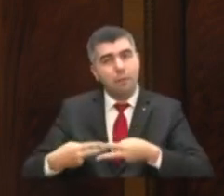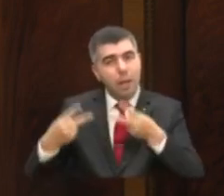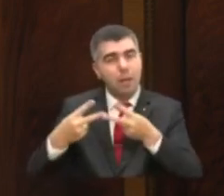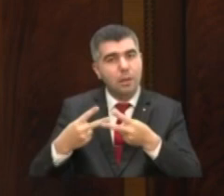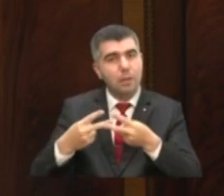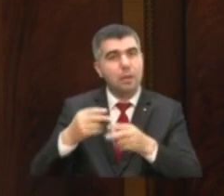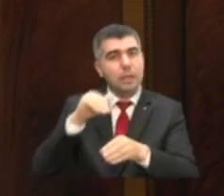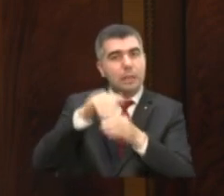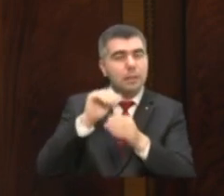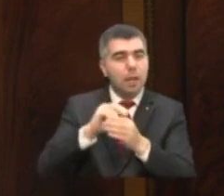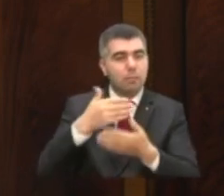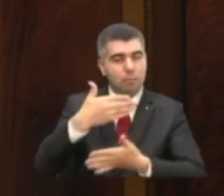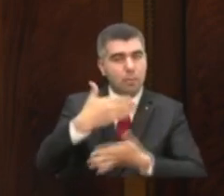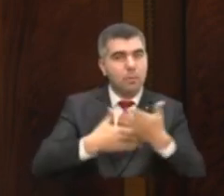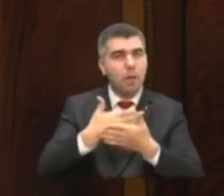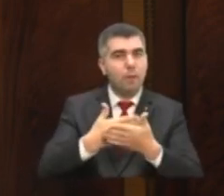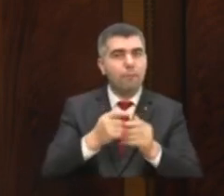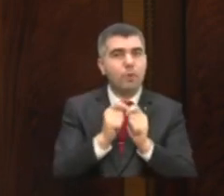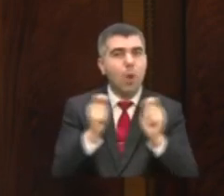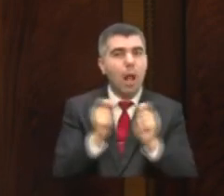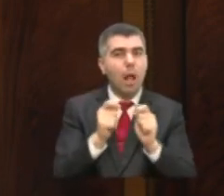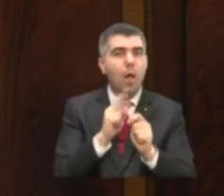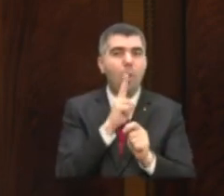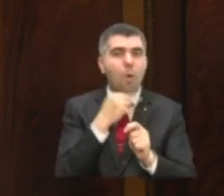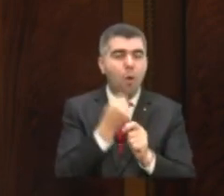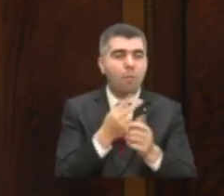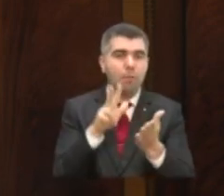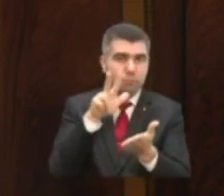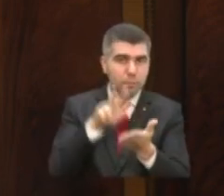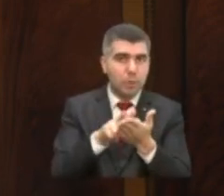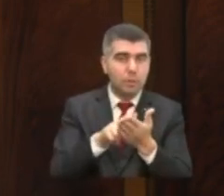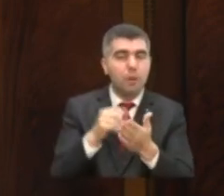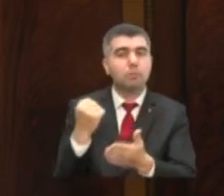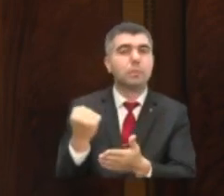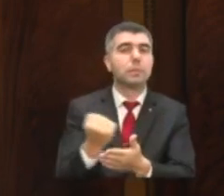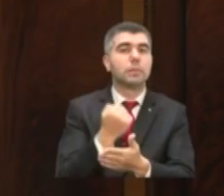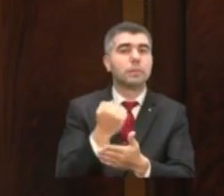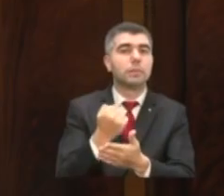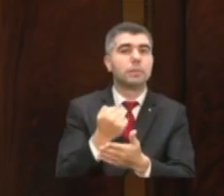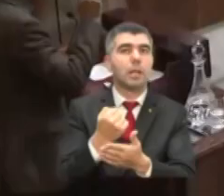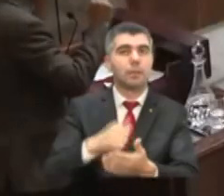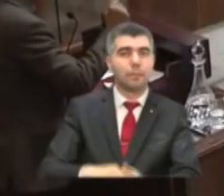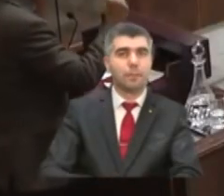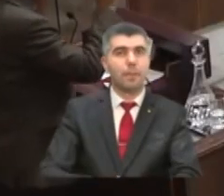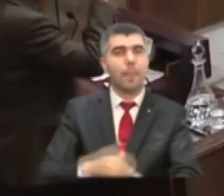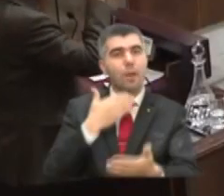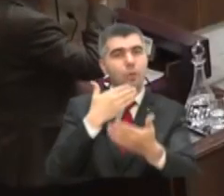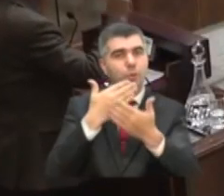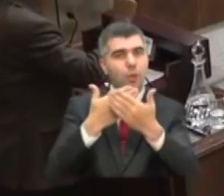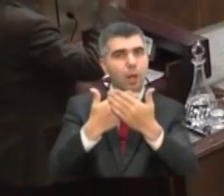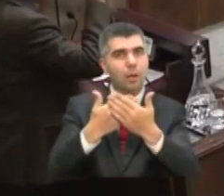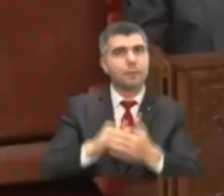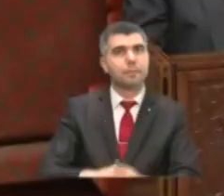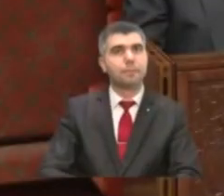والعمل الجمعوي في جائزة رسمية فيه هذا. وبالتالي فنحن اليوم شكرا للسيد النائب، شكرا